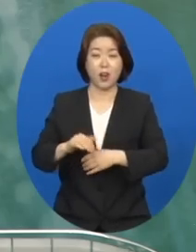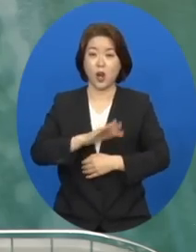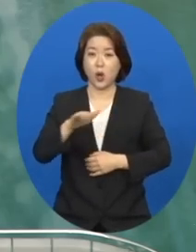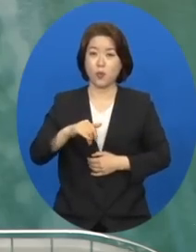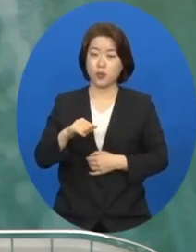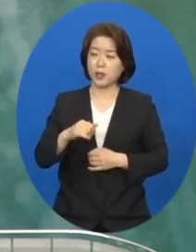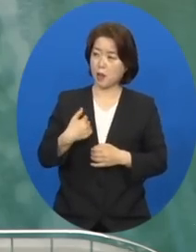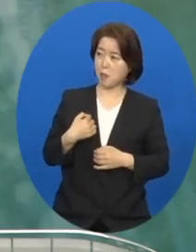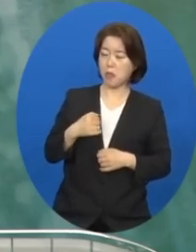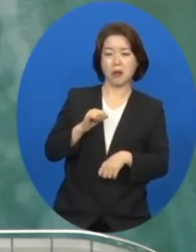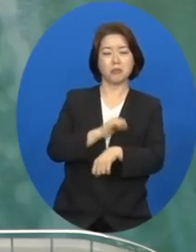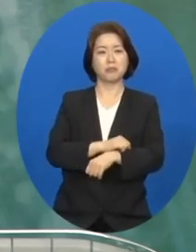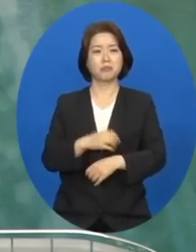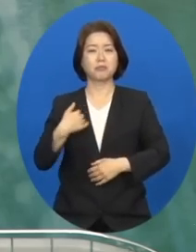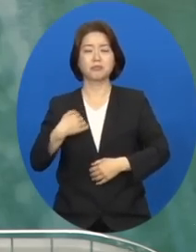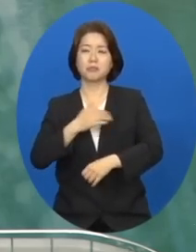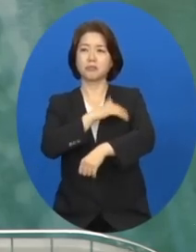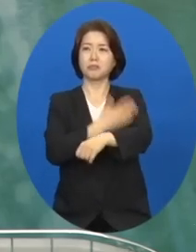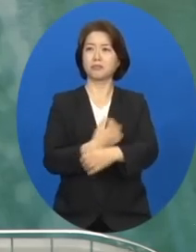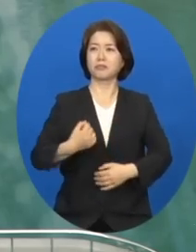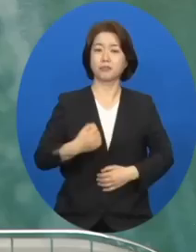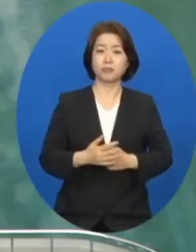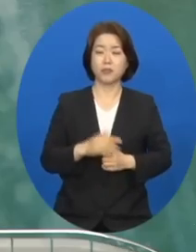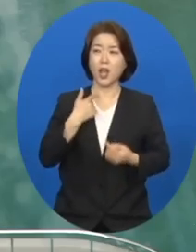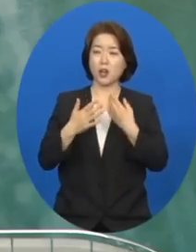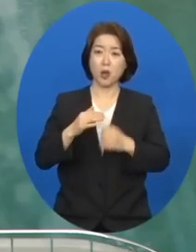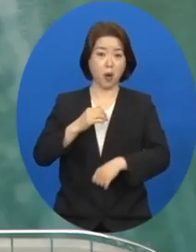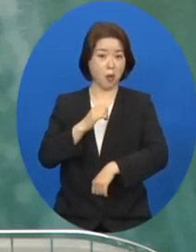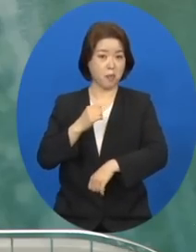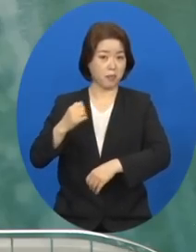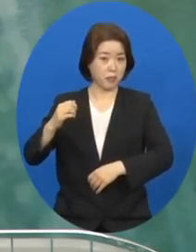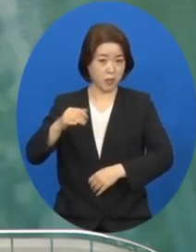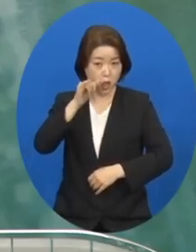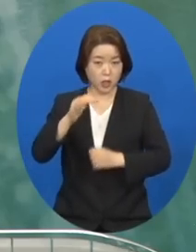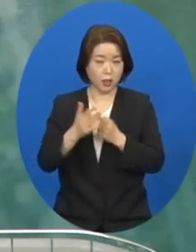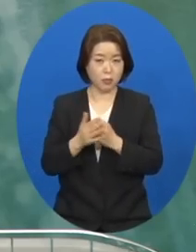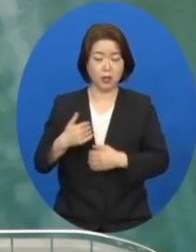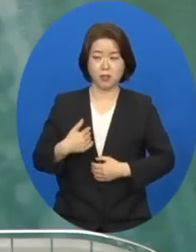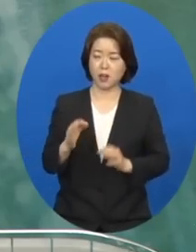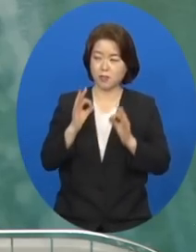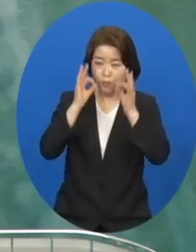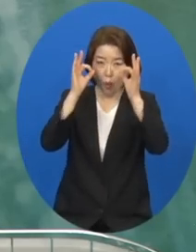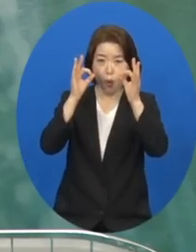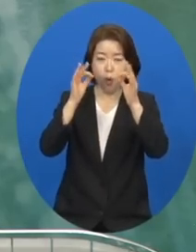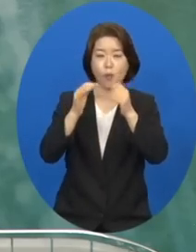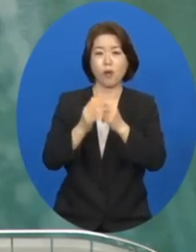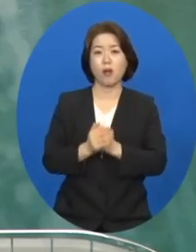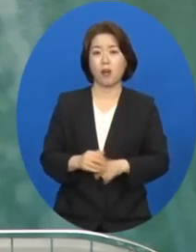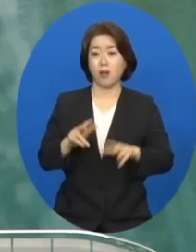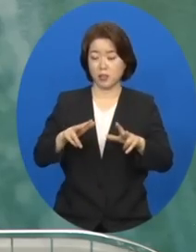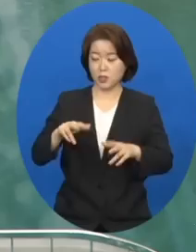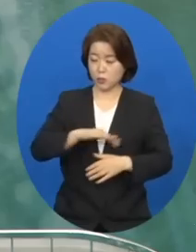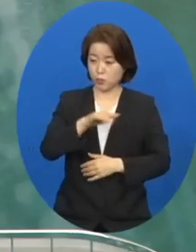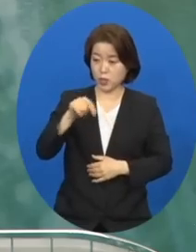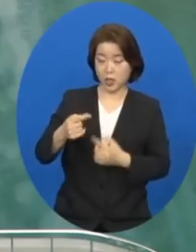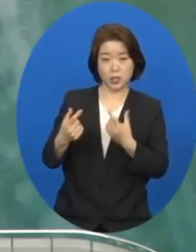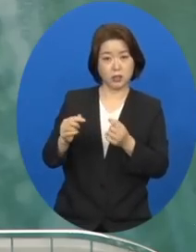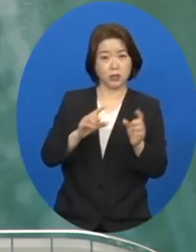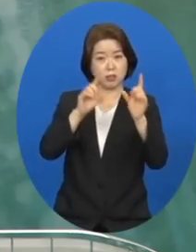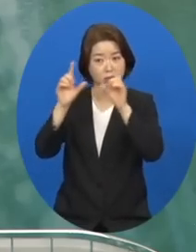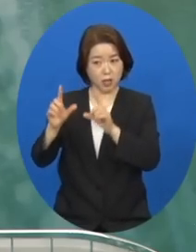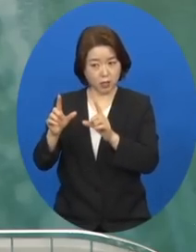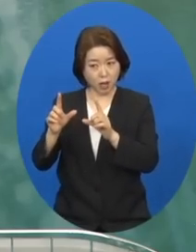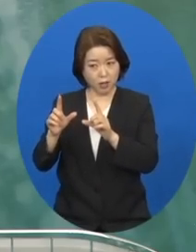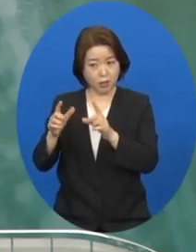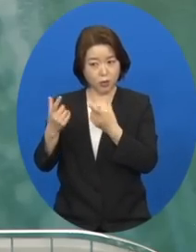우리가 능력이 있어서 우리가 경험이 있어서 내가 노력해서 지금 우리가 이렇게 살아 가는 걸로